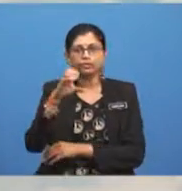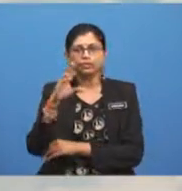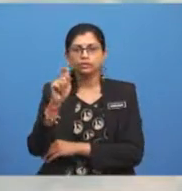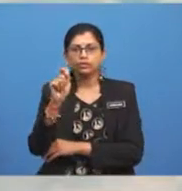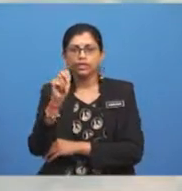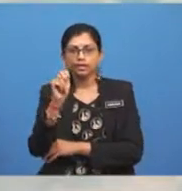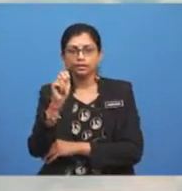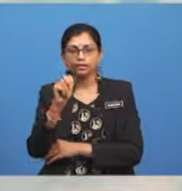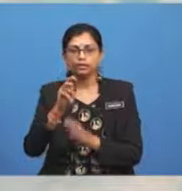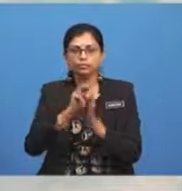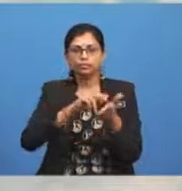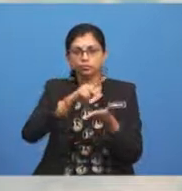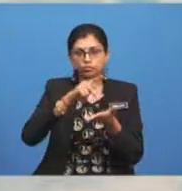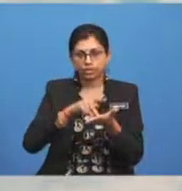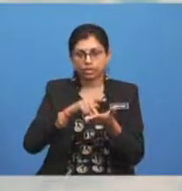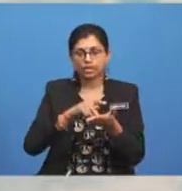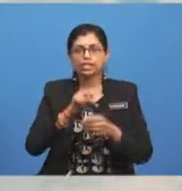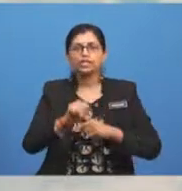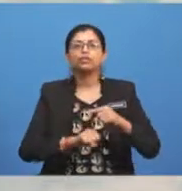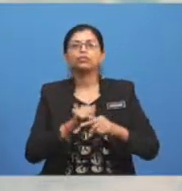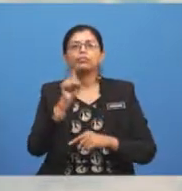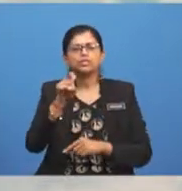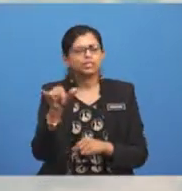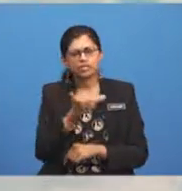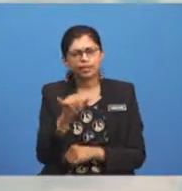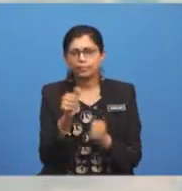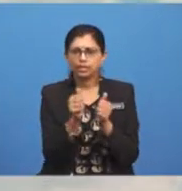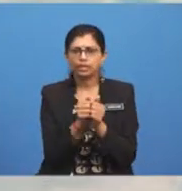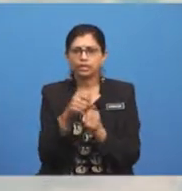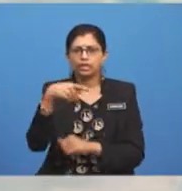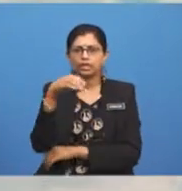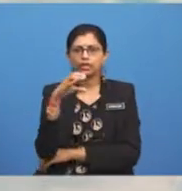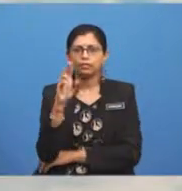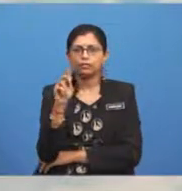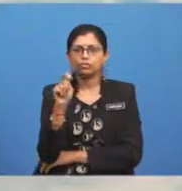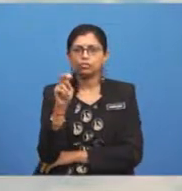satelit tersebut mesti sama dengan pecutan graviti.